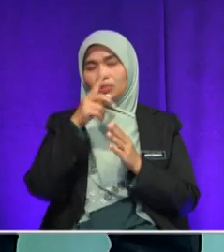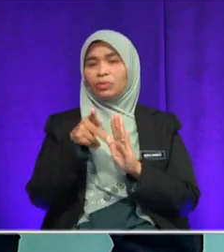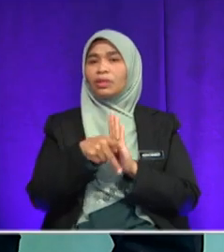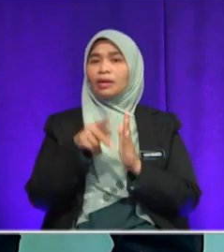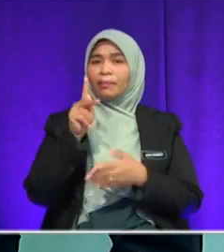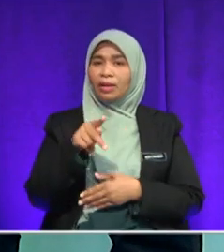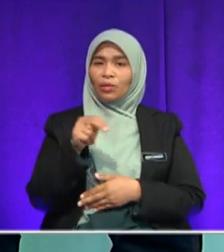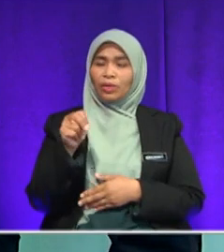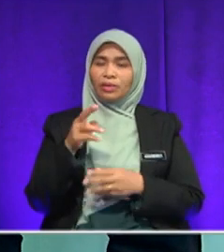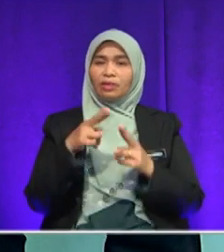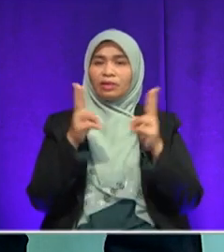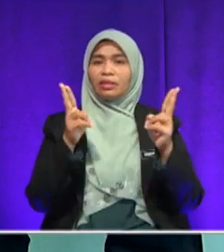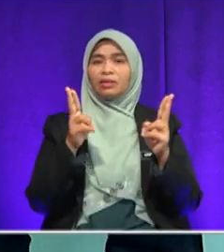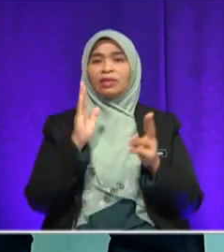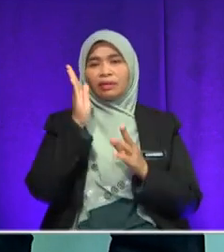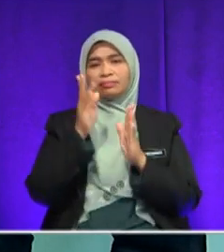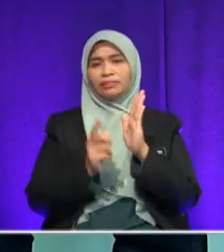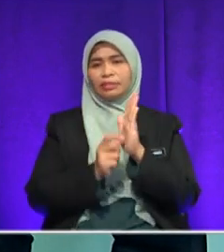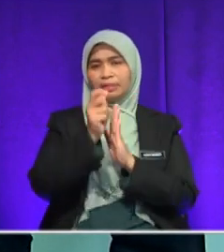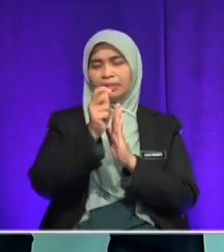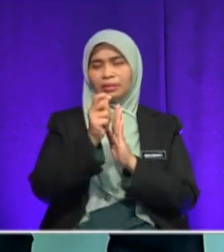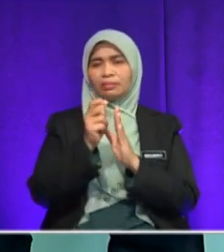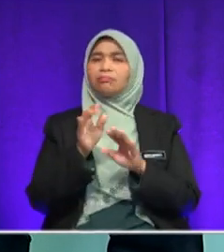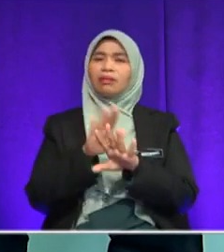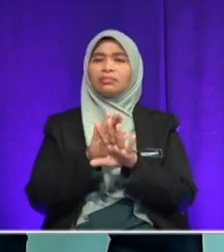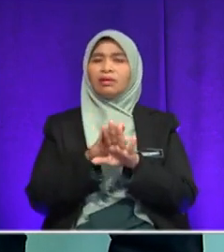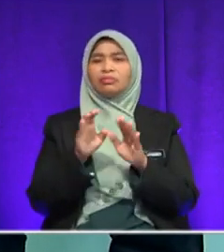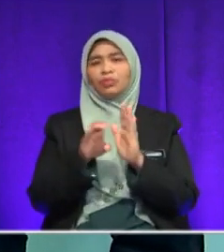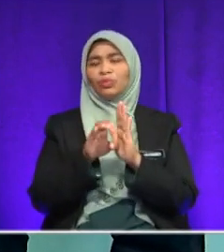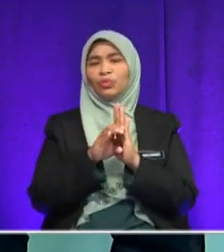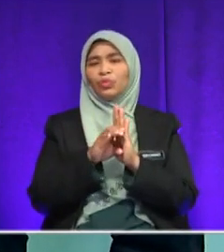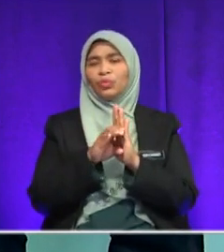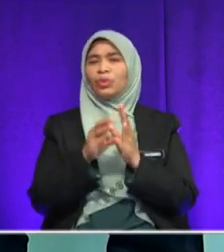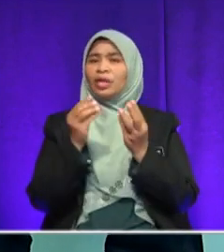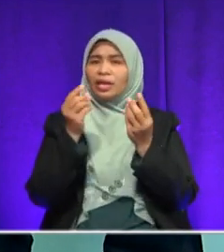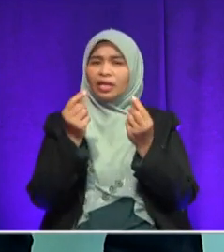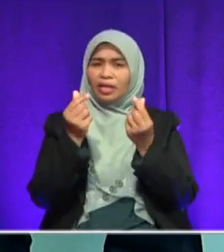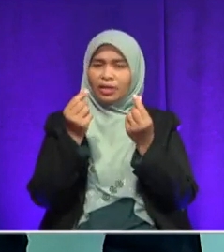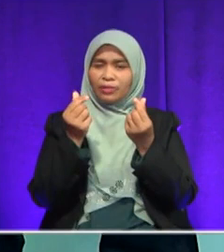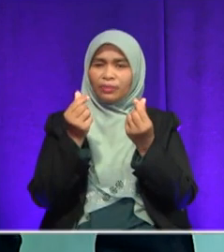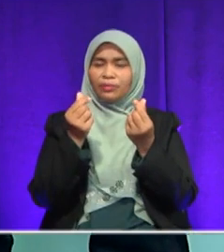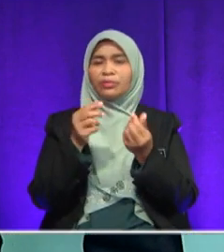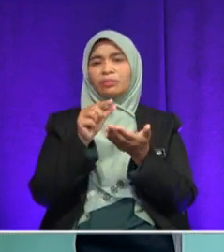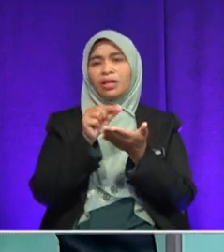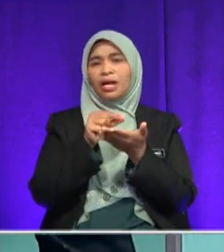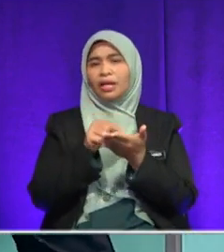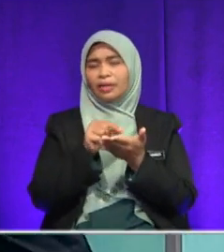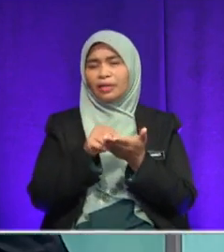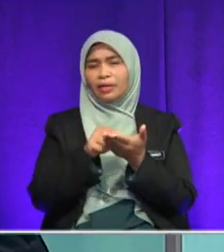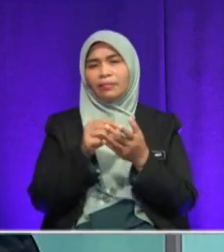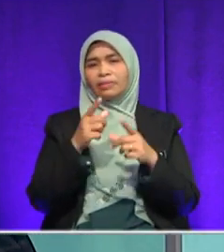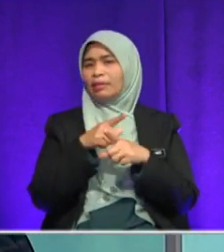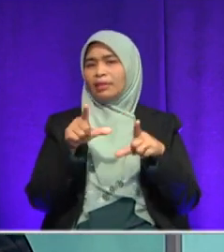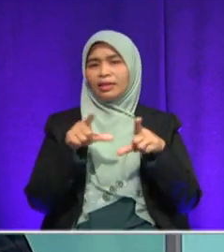meningkat. Barang keperluan raya ni banyaklah. Gandum biasanya, ayam dan sebagainya. Menyebabkan